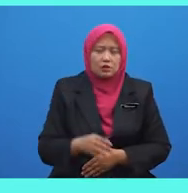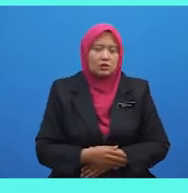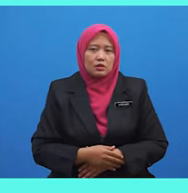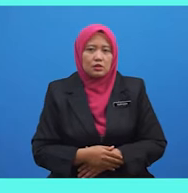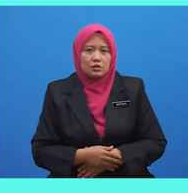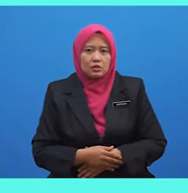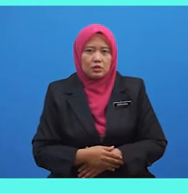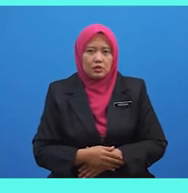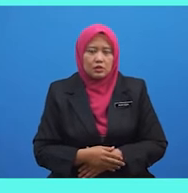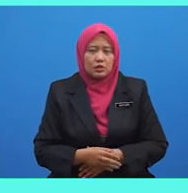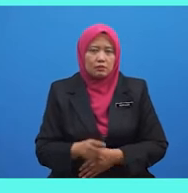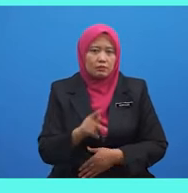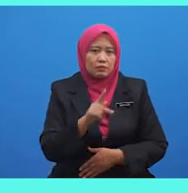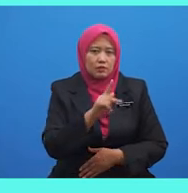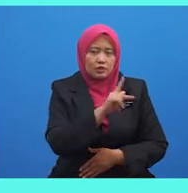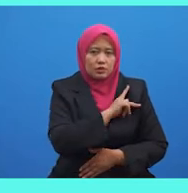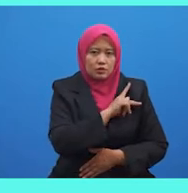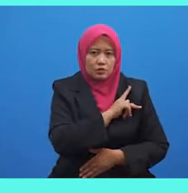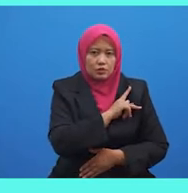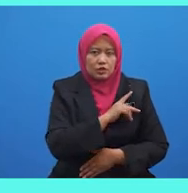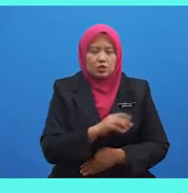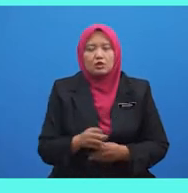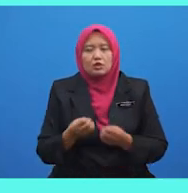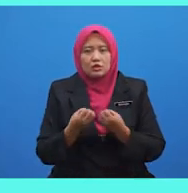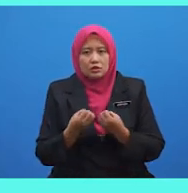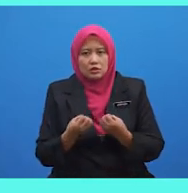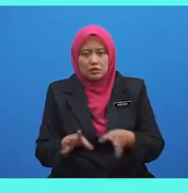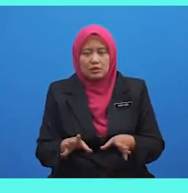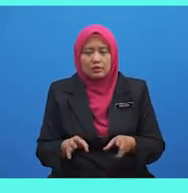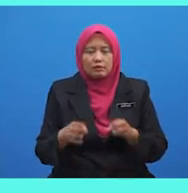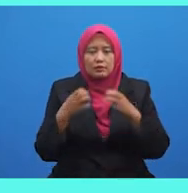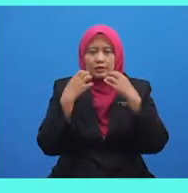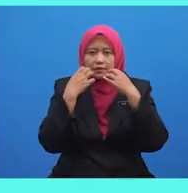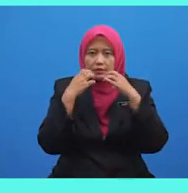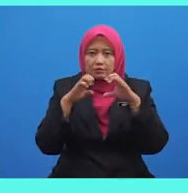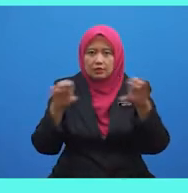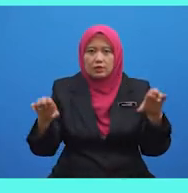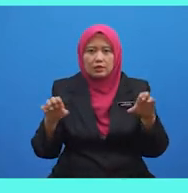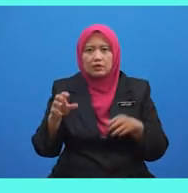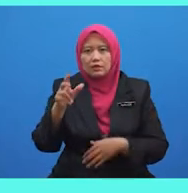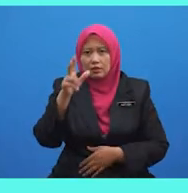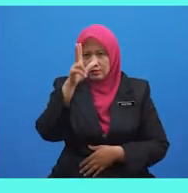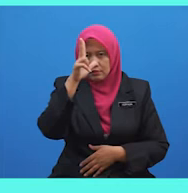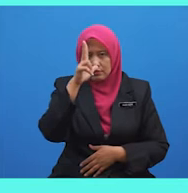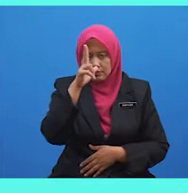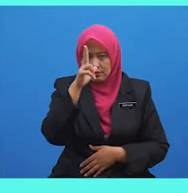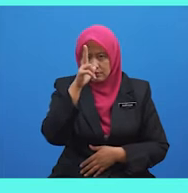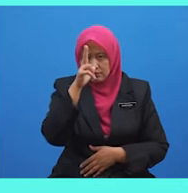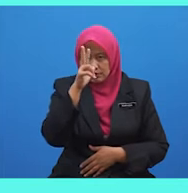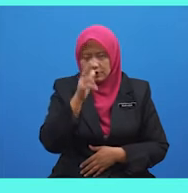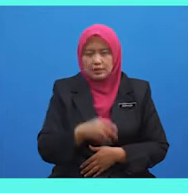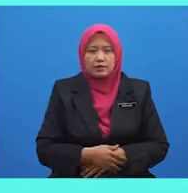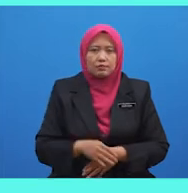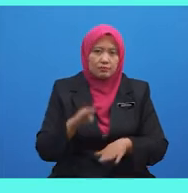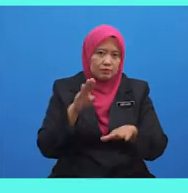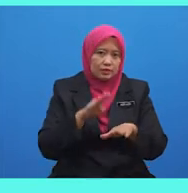pendekatan ini telah melonjakkan kesultanan ini ke arah kegemilangan dan keagungan di alam Melayu